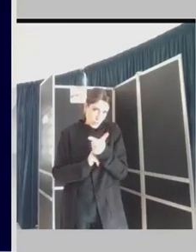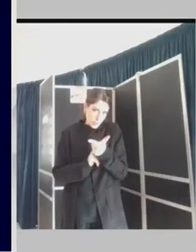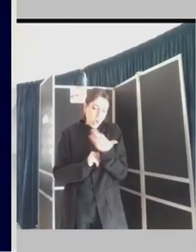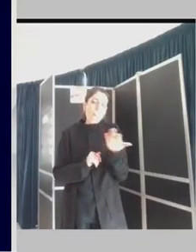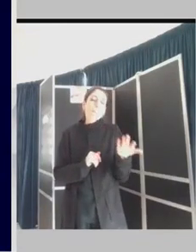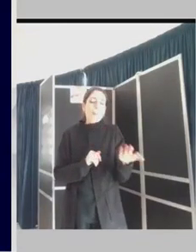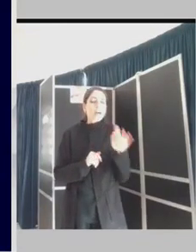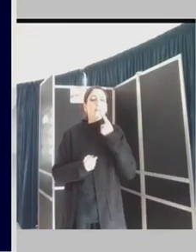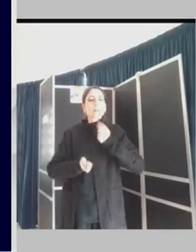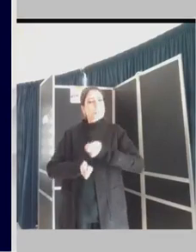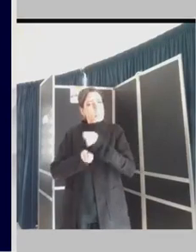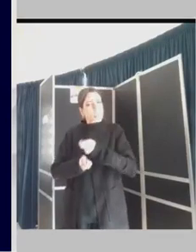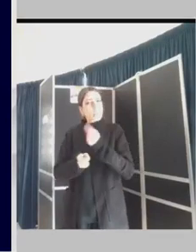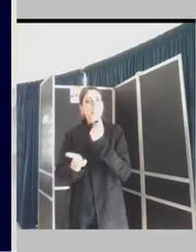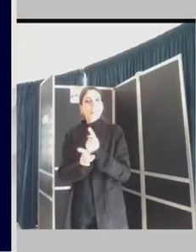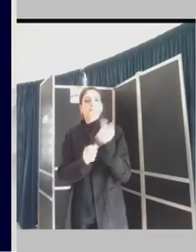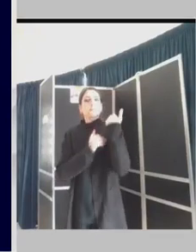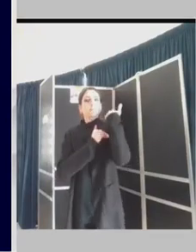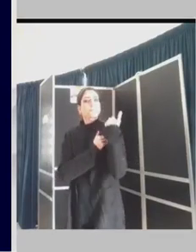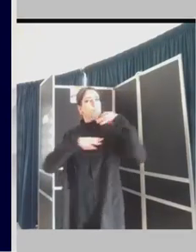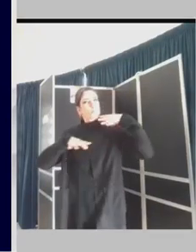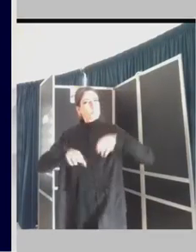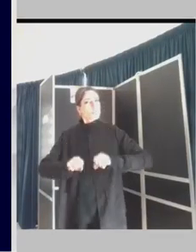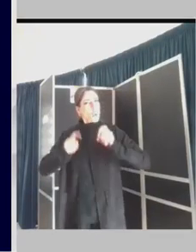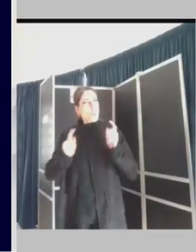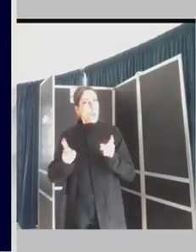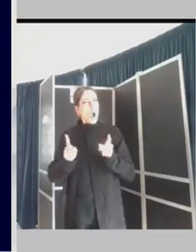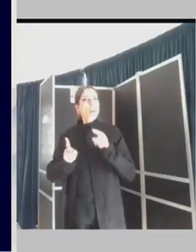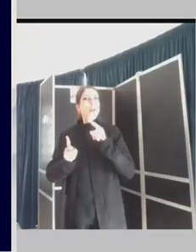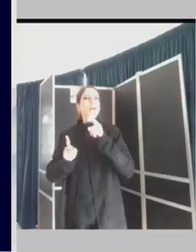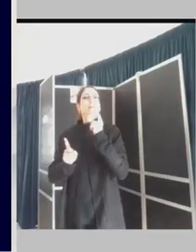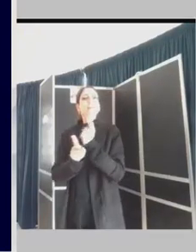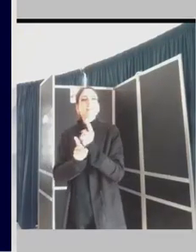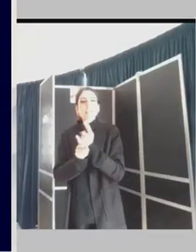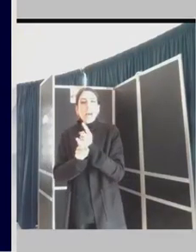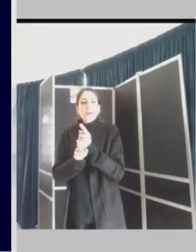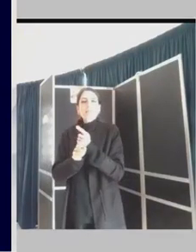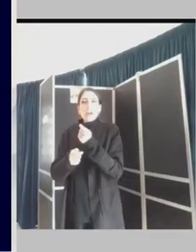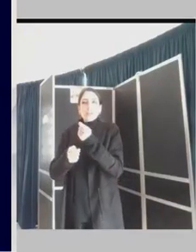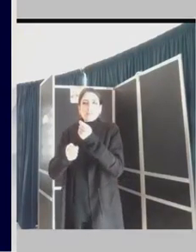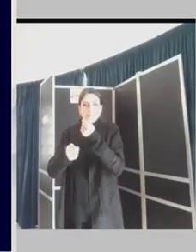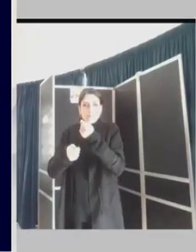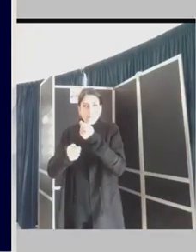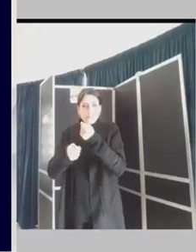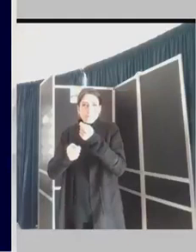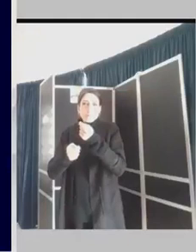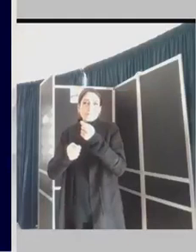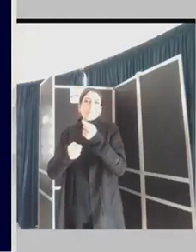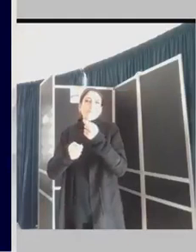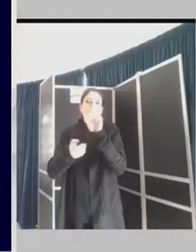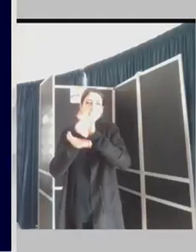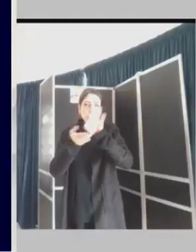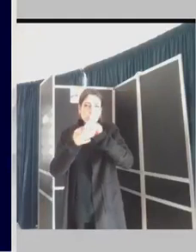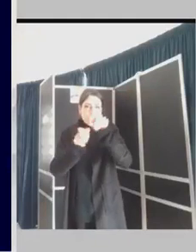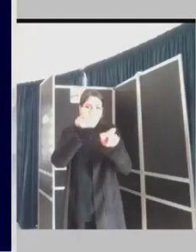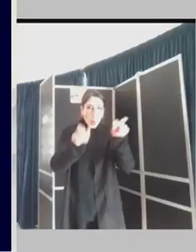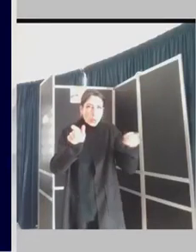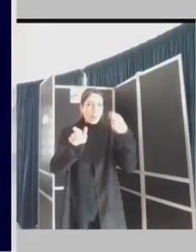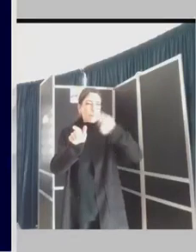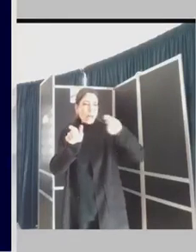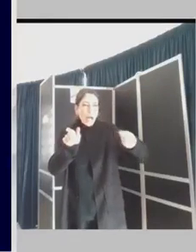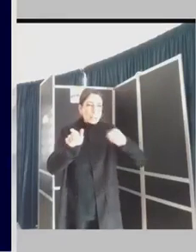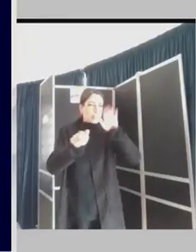convincere fortemente, ma molto fortemente, convocandole magari, le direttrici degli istituti affinché